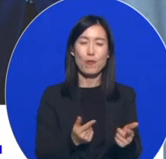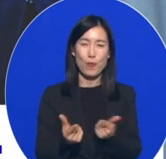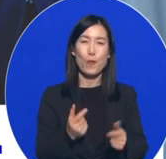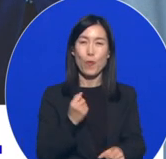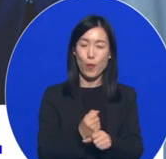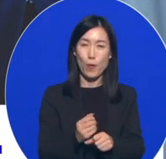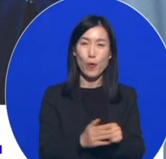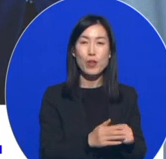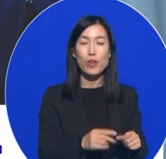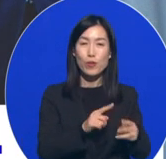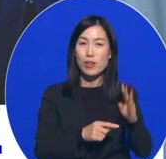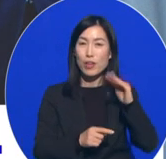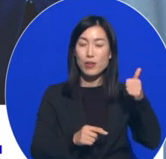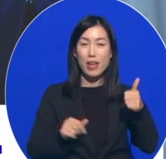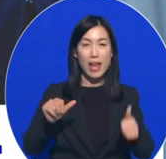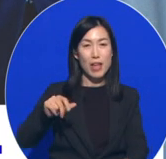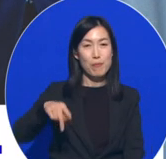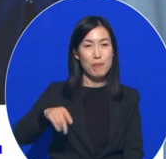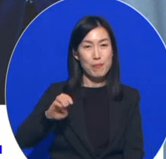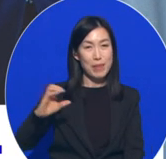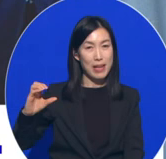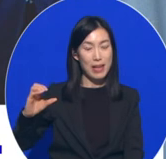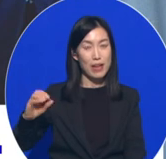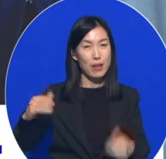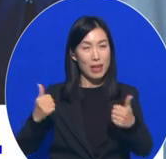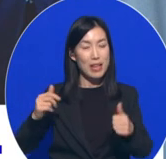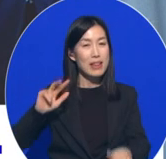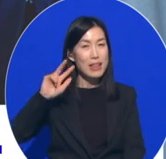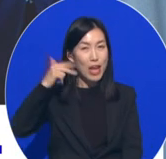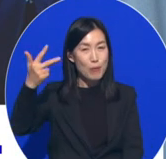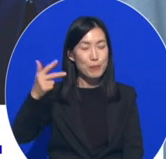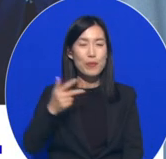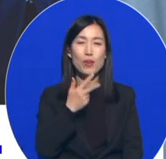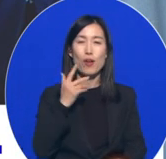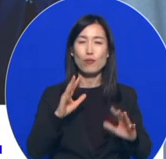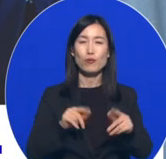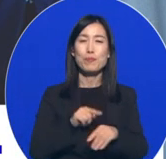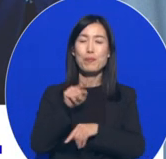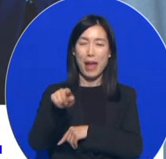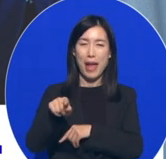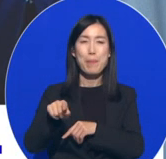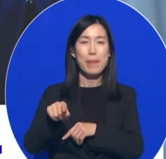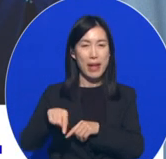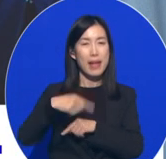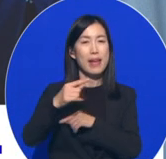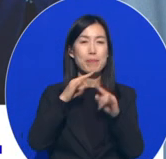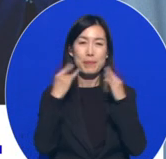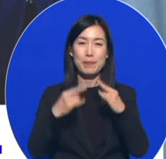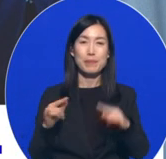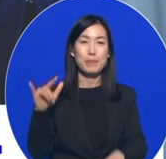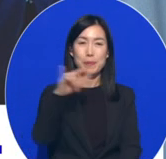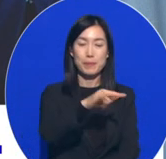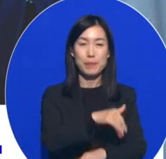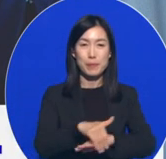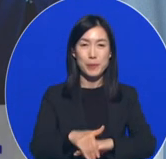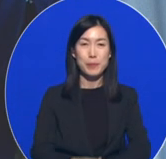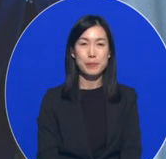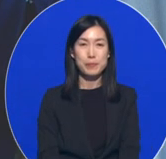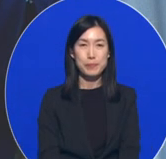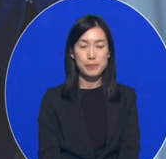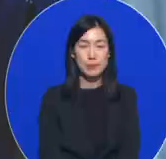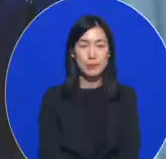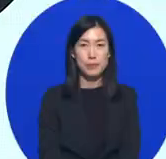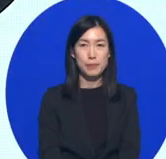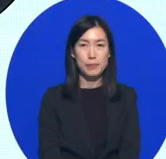정상회의에 참석하고 있는 윤성열 대통령은 다음 주엔 영국과 프랑스를 연이어 방문합니다 김경호 기자가 브리핑해